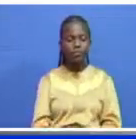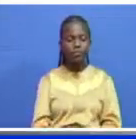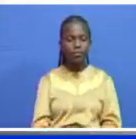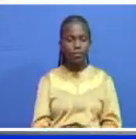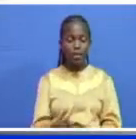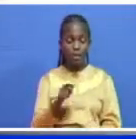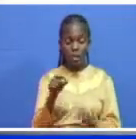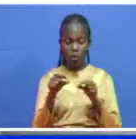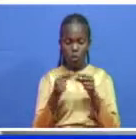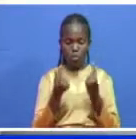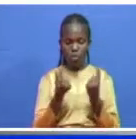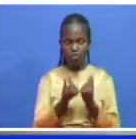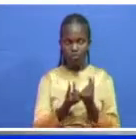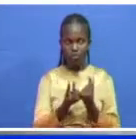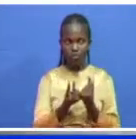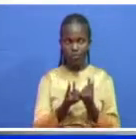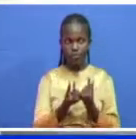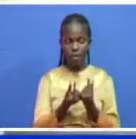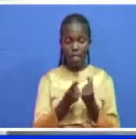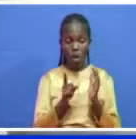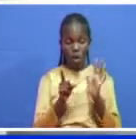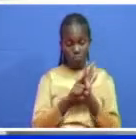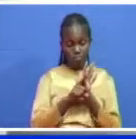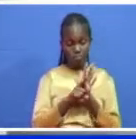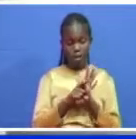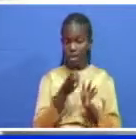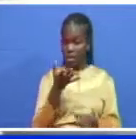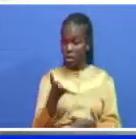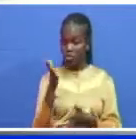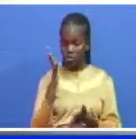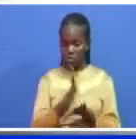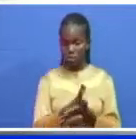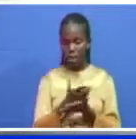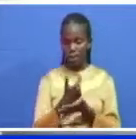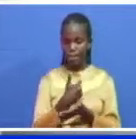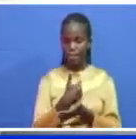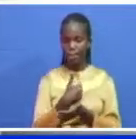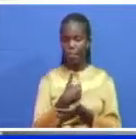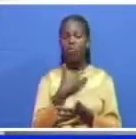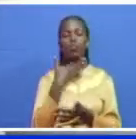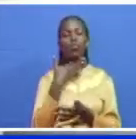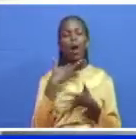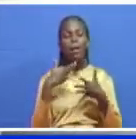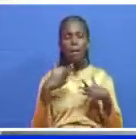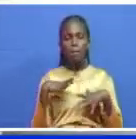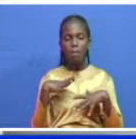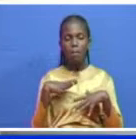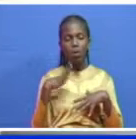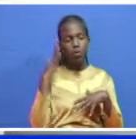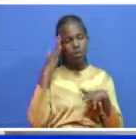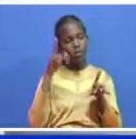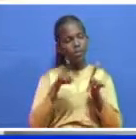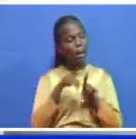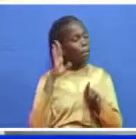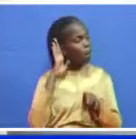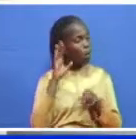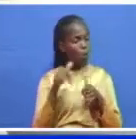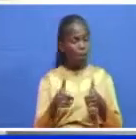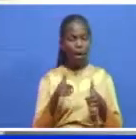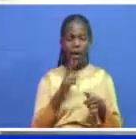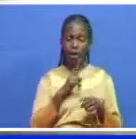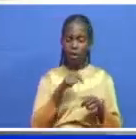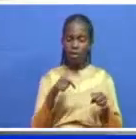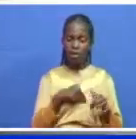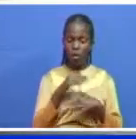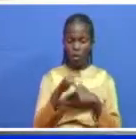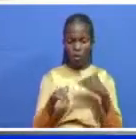hii grupu, una sheria. Na mimi nataka mtu wajue tu na asikize mzuri. Sisi